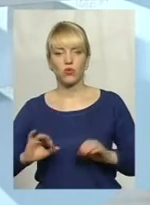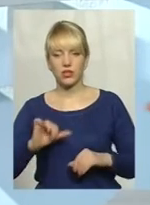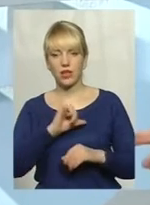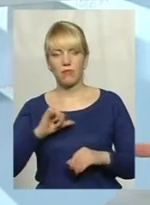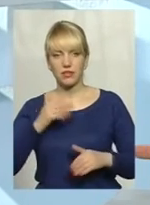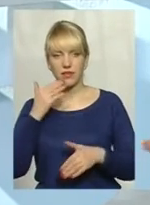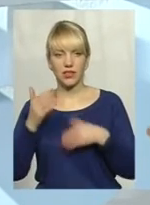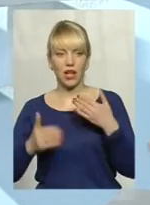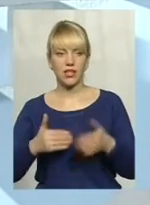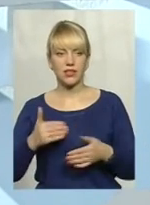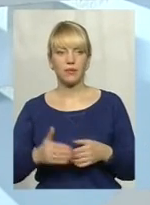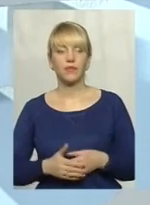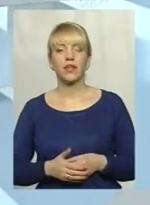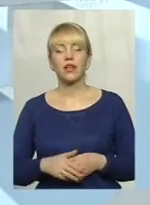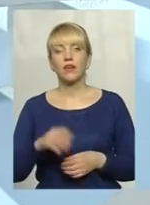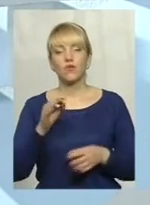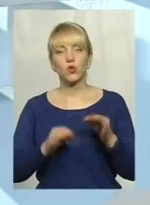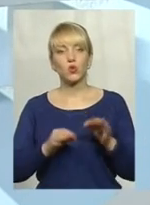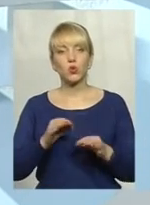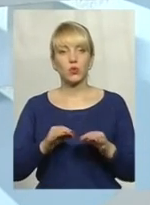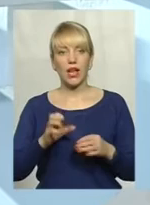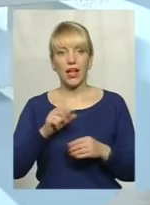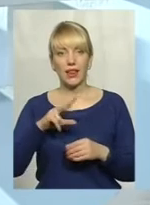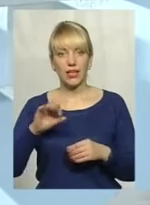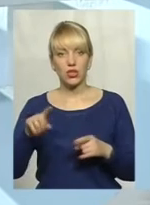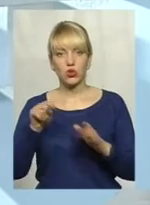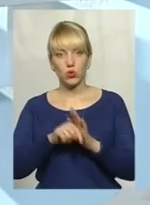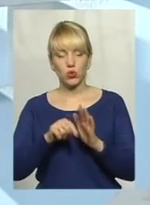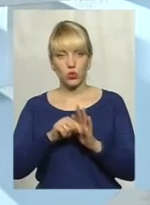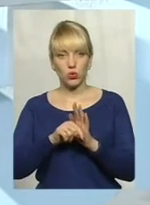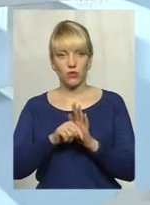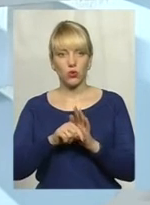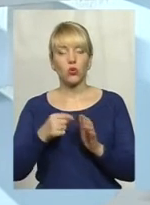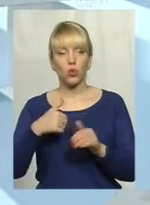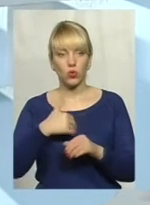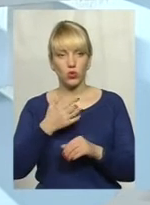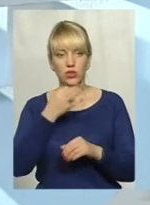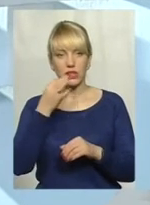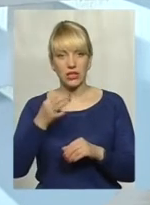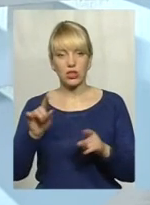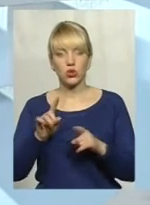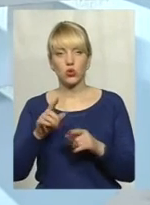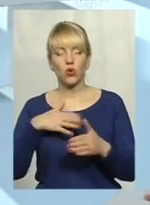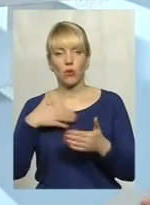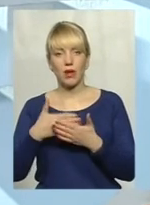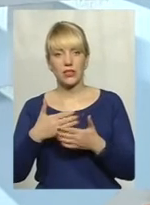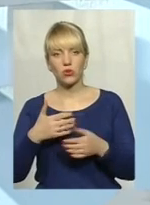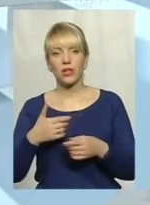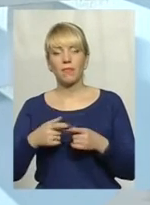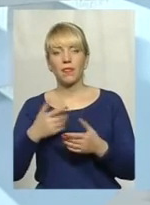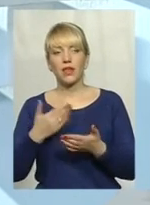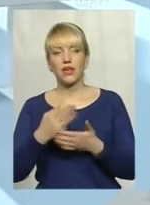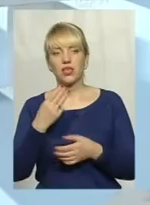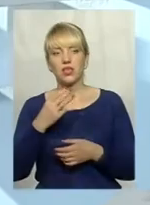зверталася в суд. От, але стосовно, от хочу зазначити, стосовно громадськості і активності, про випадок Шепетівці